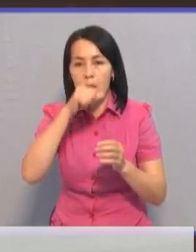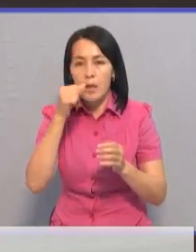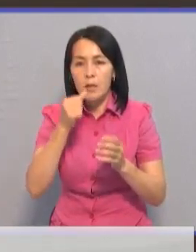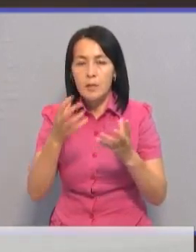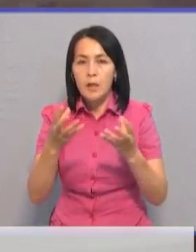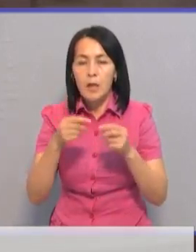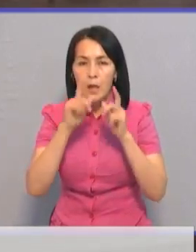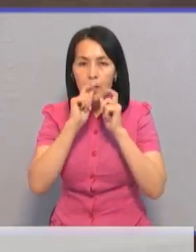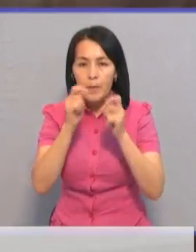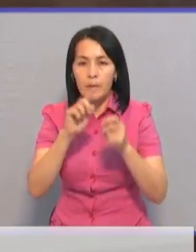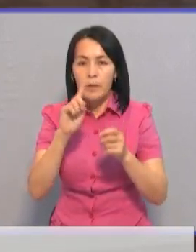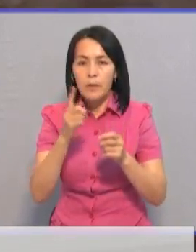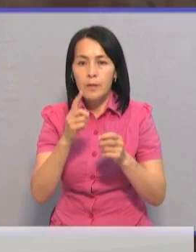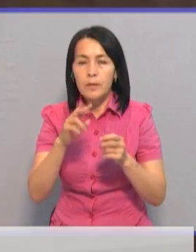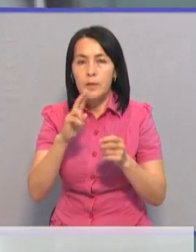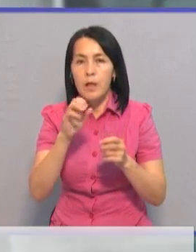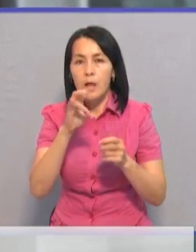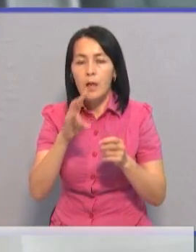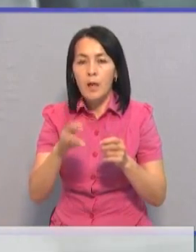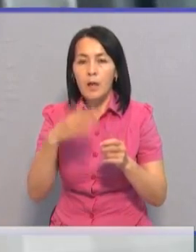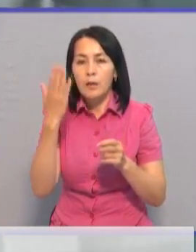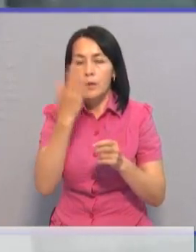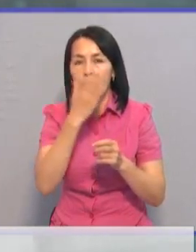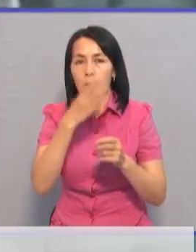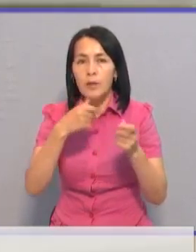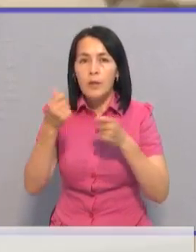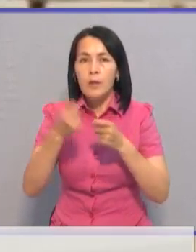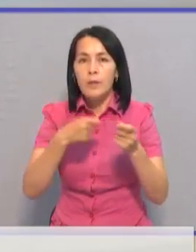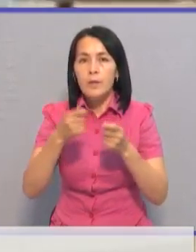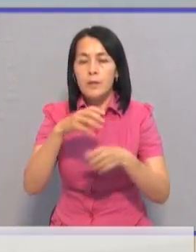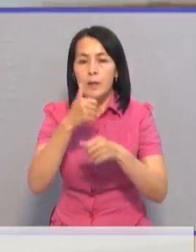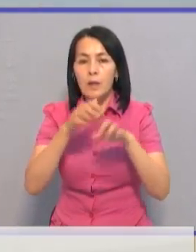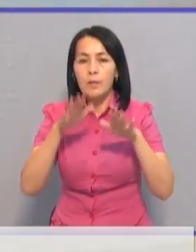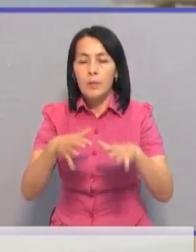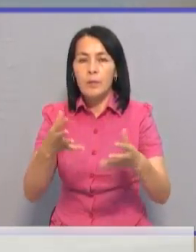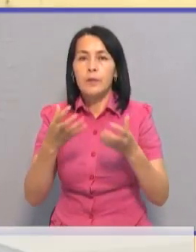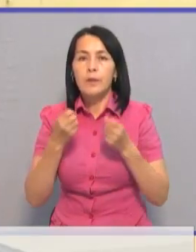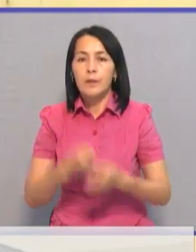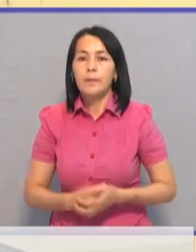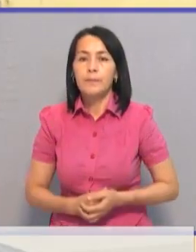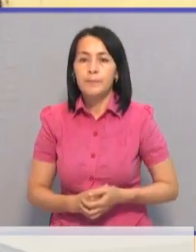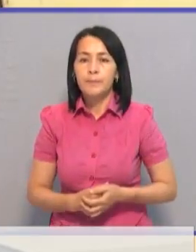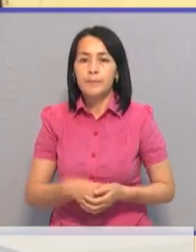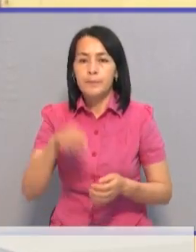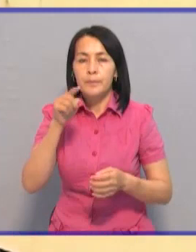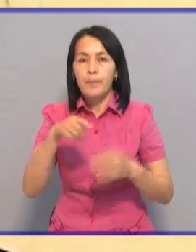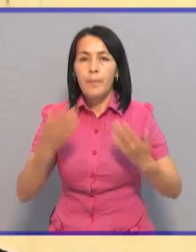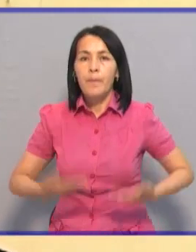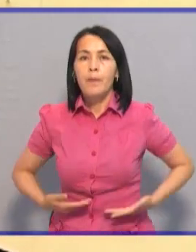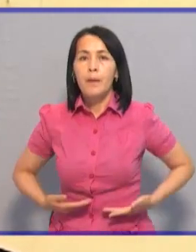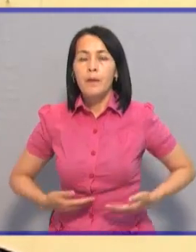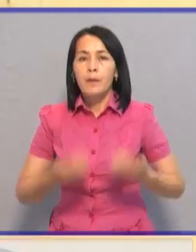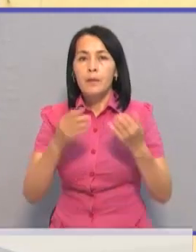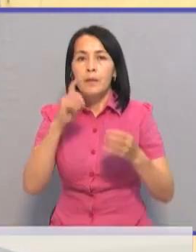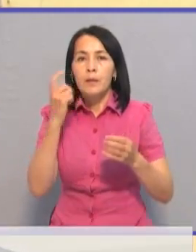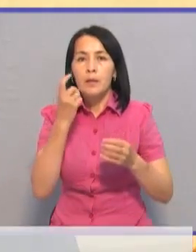алған марапаттарының бірі Канн кинофестивалінде ерекше көрініс бас жүлдесімен марапатталған. Сол жерде тұратын Шабанның